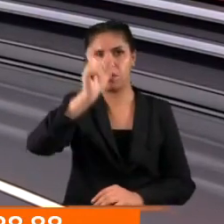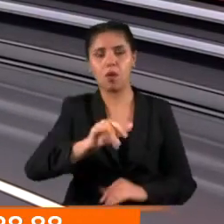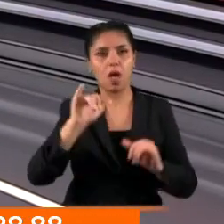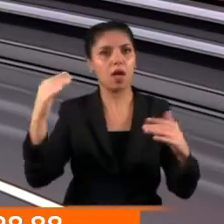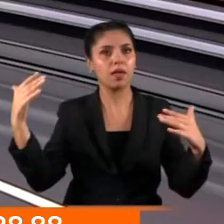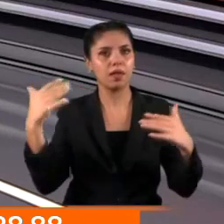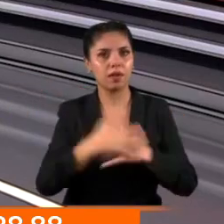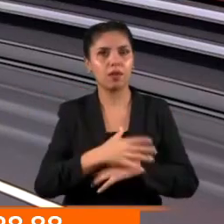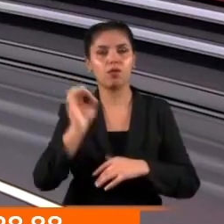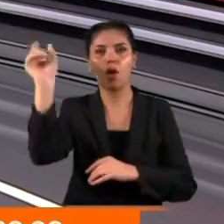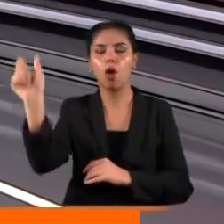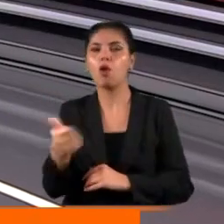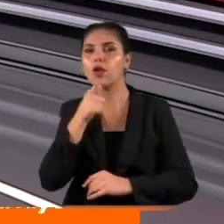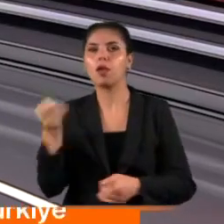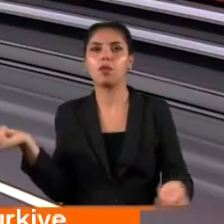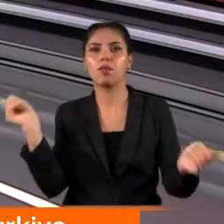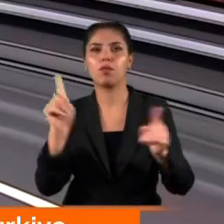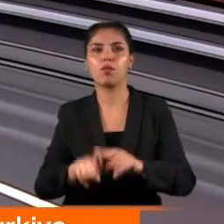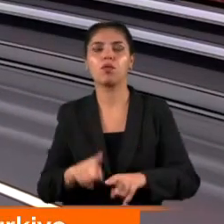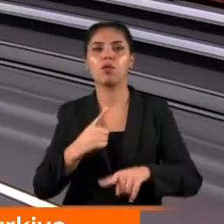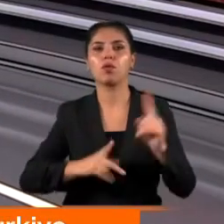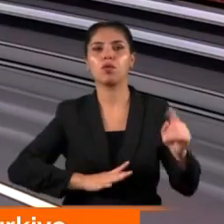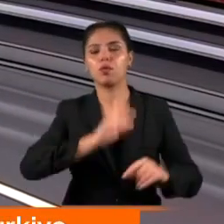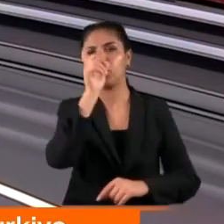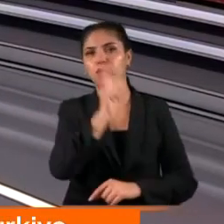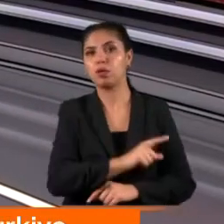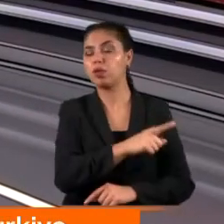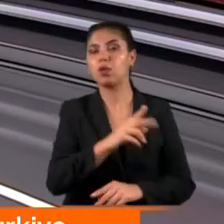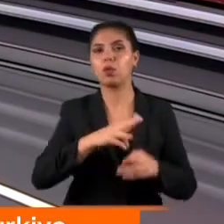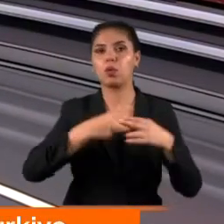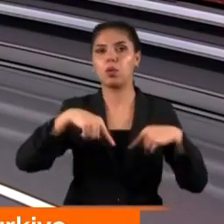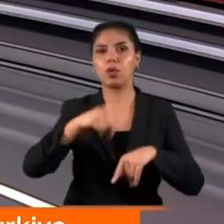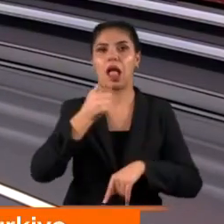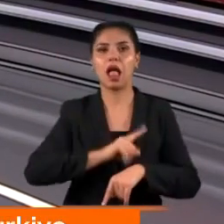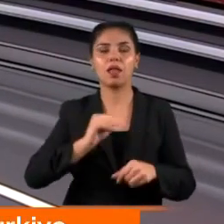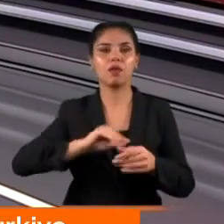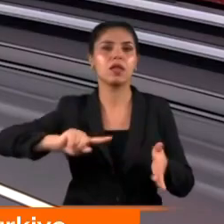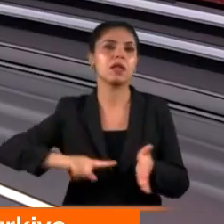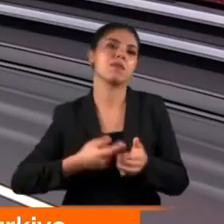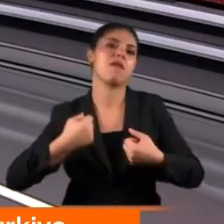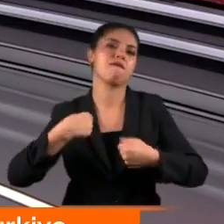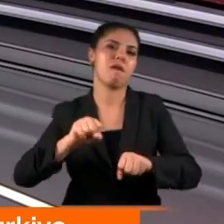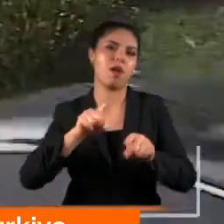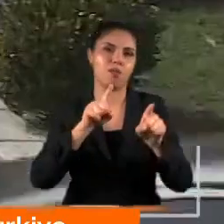gecesinde Özgür Özer'le buluştu Kılıçdaroğlu'nun Kurultay adaylığı için de imza vermedi